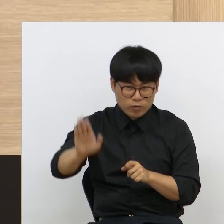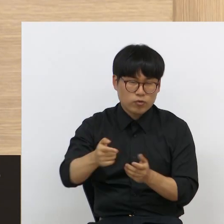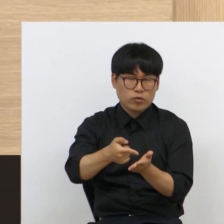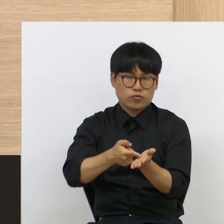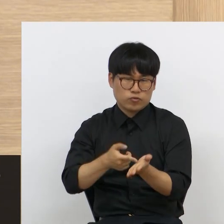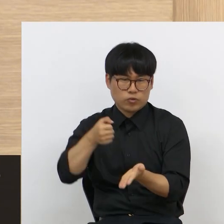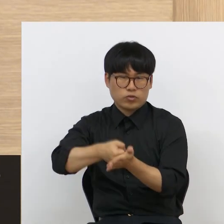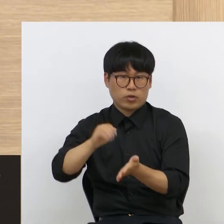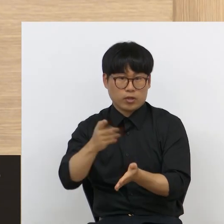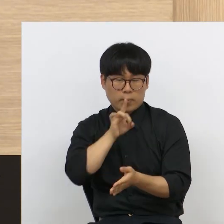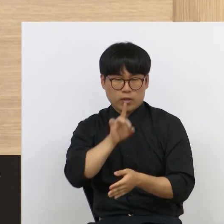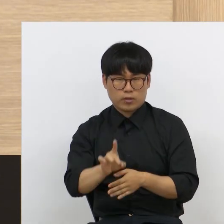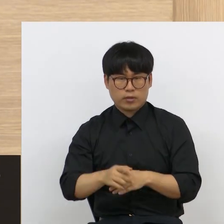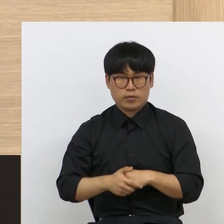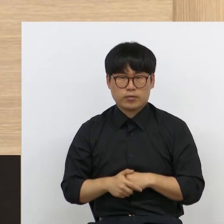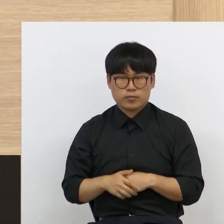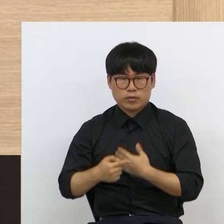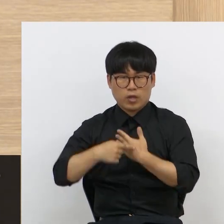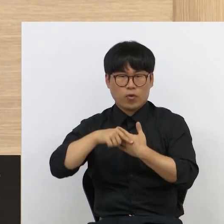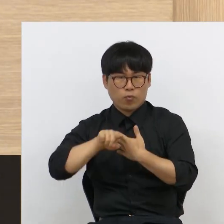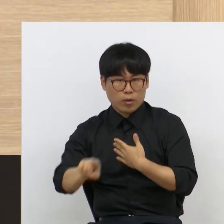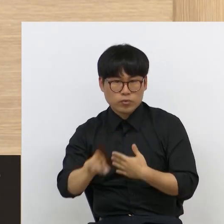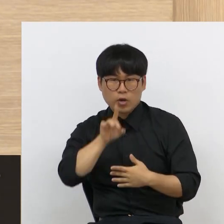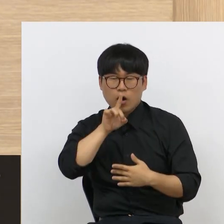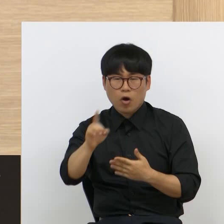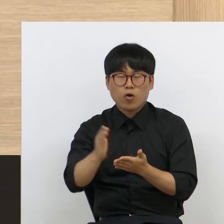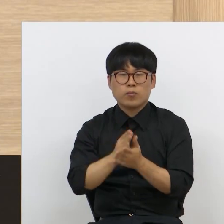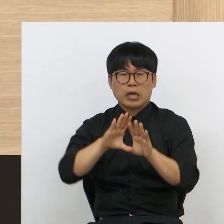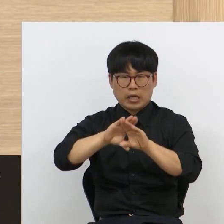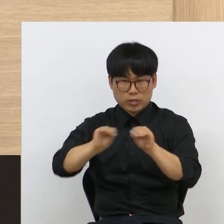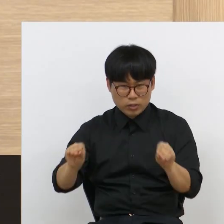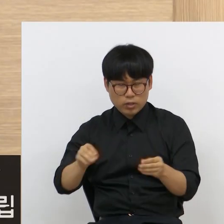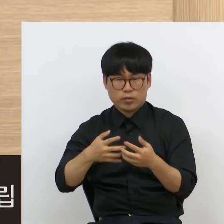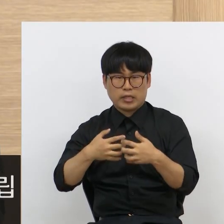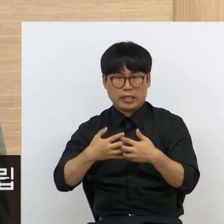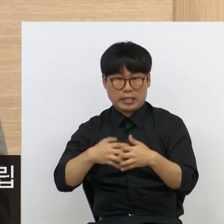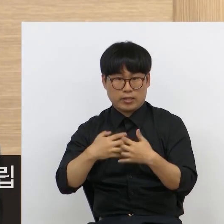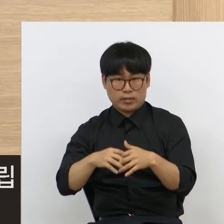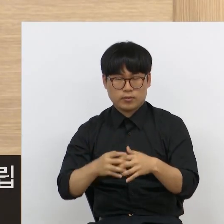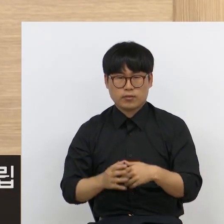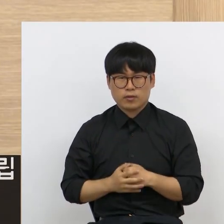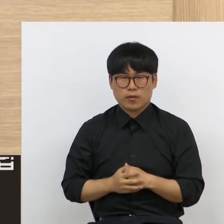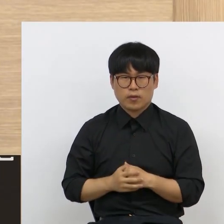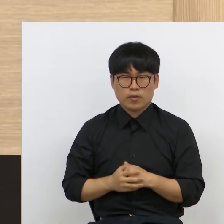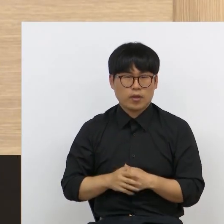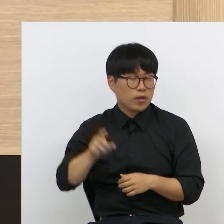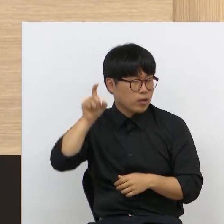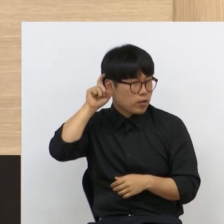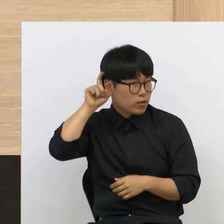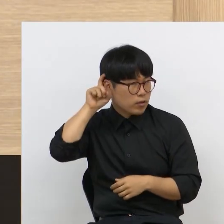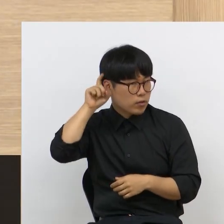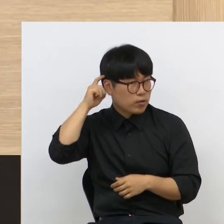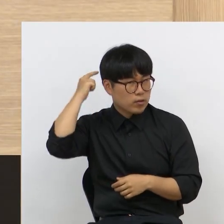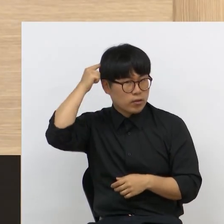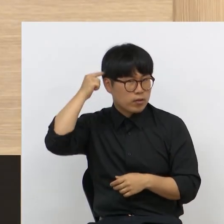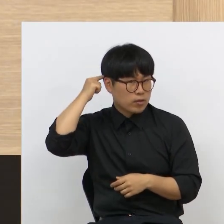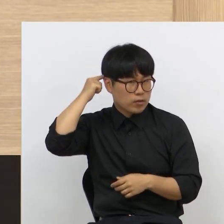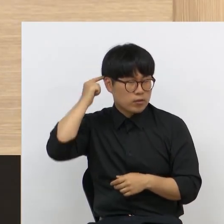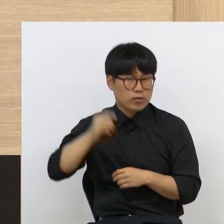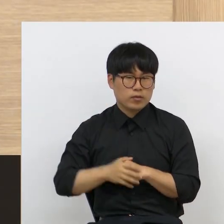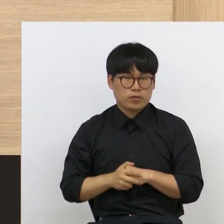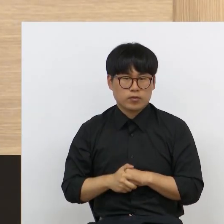사항이라고 말씀드립니다. 외음 처리, 외부의 어음 처리기에 대해서 말씀드리겠습니다. 이렇게 귀에 차는 거나 아니면 이제 오프 더 이어라고